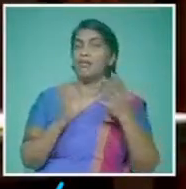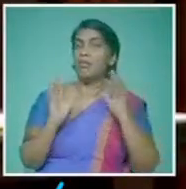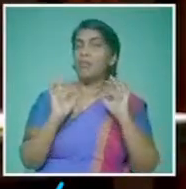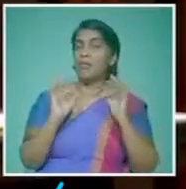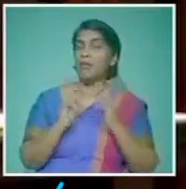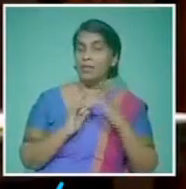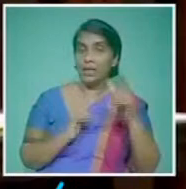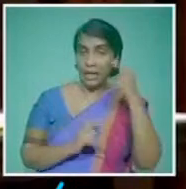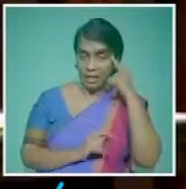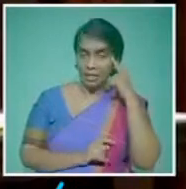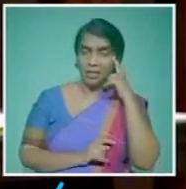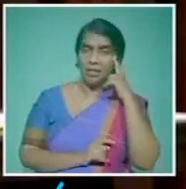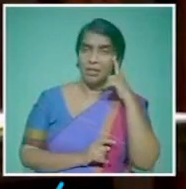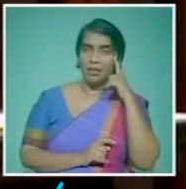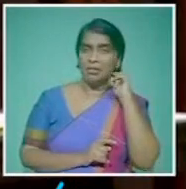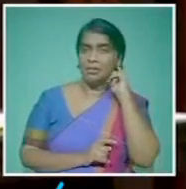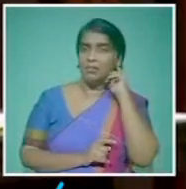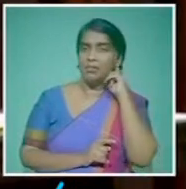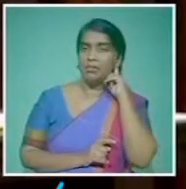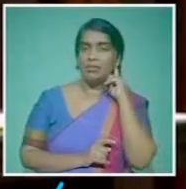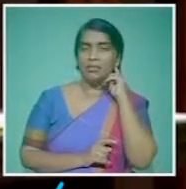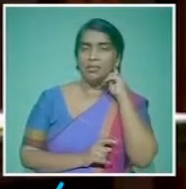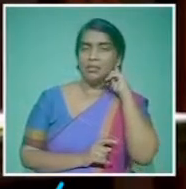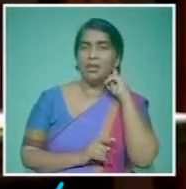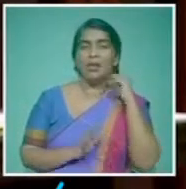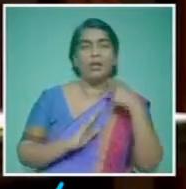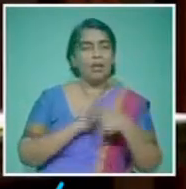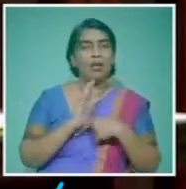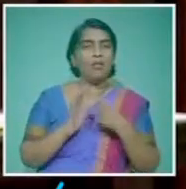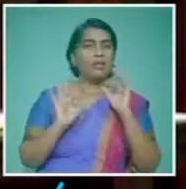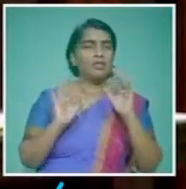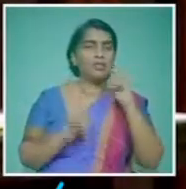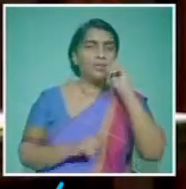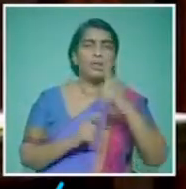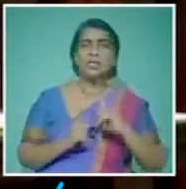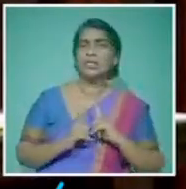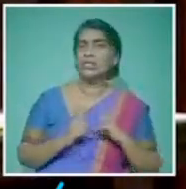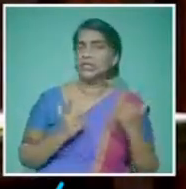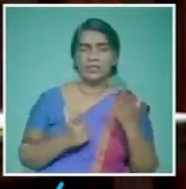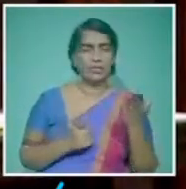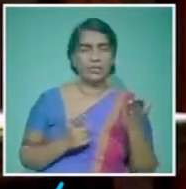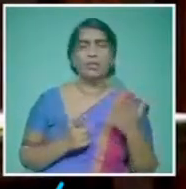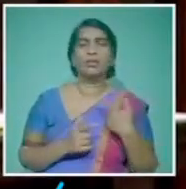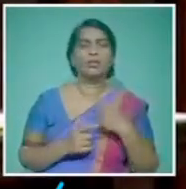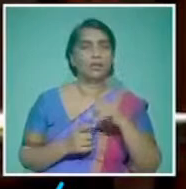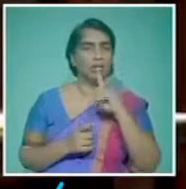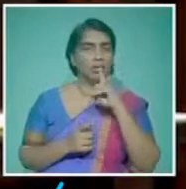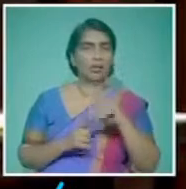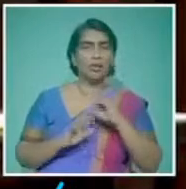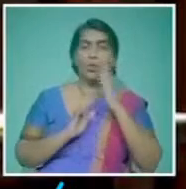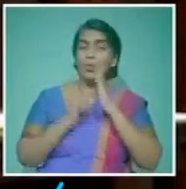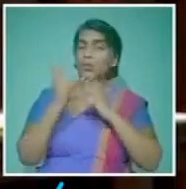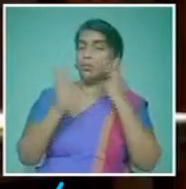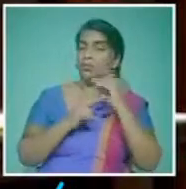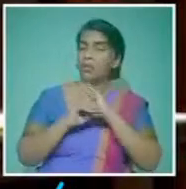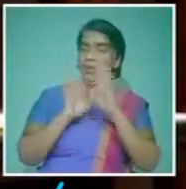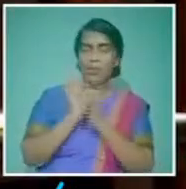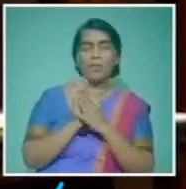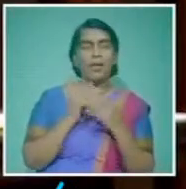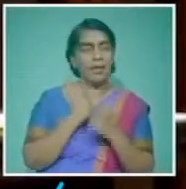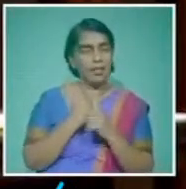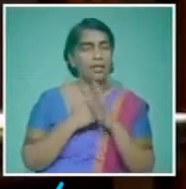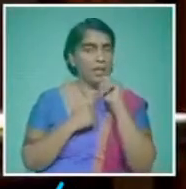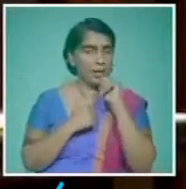වෙන්නේ කියලා කවුරු හිතනවනම් කොහොමද අද ලංකාව තුළ සාමාන්‍ය ජනතාව ජීවත් වෙන්නේ ඒක නිසා මම කිව්වා වගේ මේ ටුවරිසම් හදනෝනේ ඔක්කොම හදනෝනේ තමයි